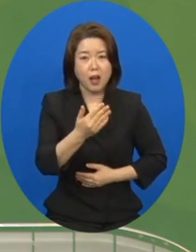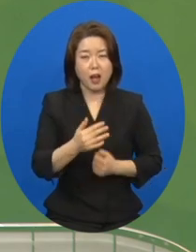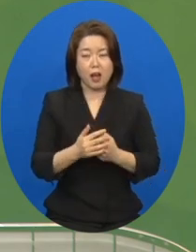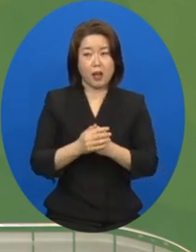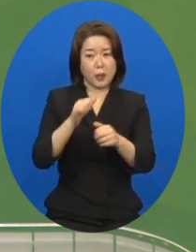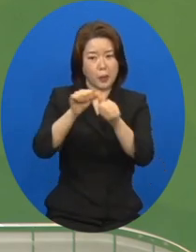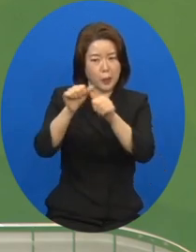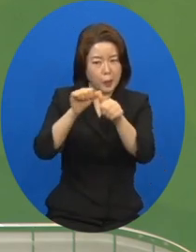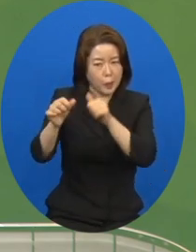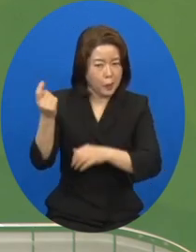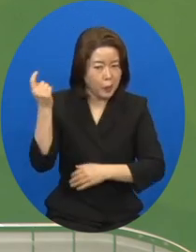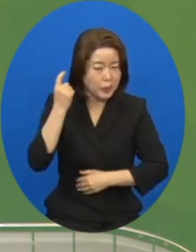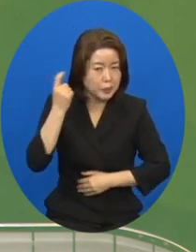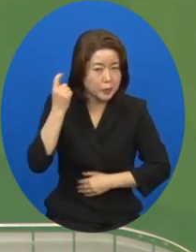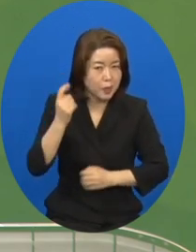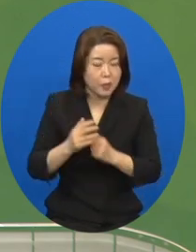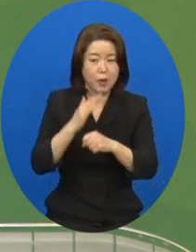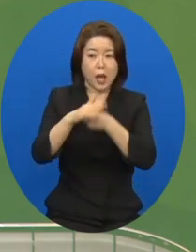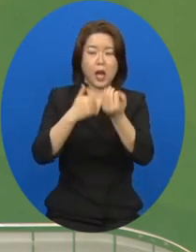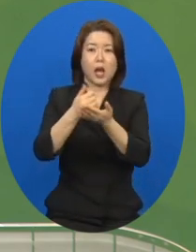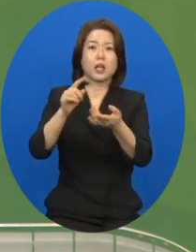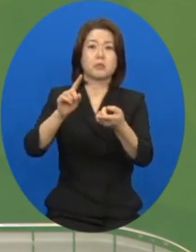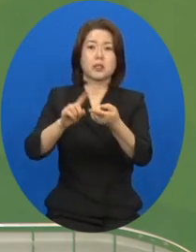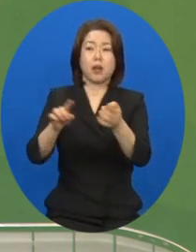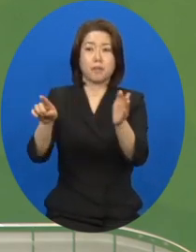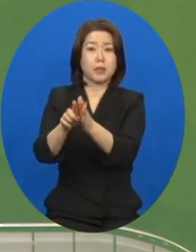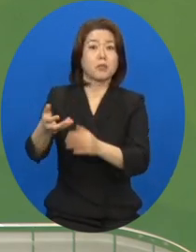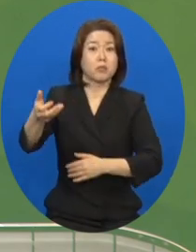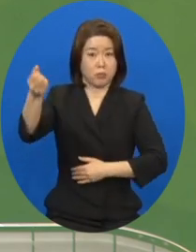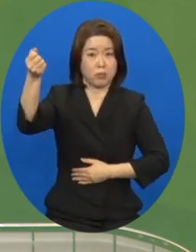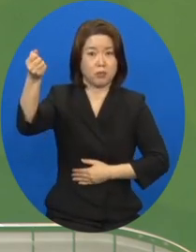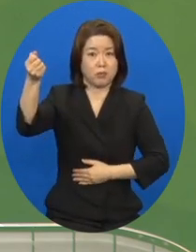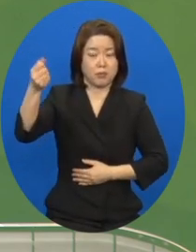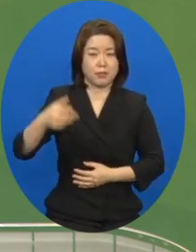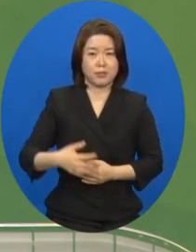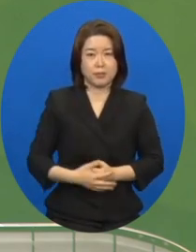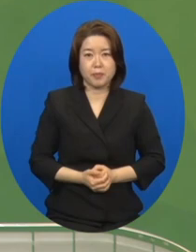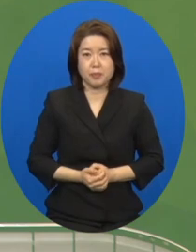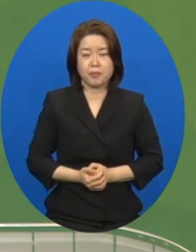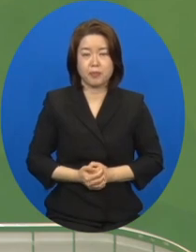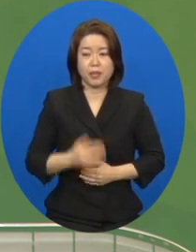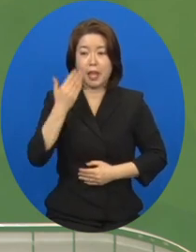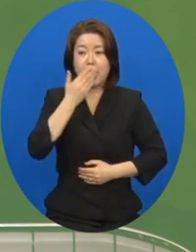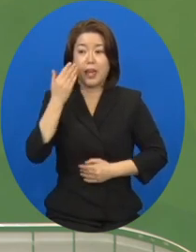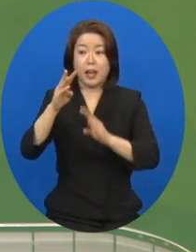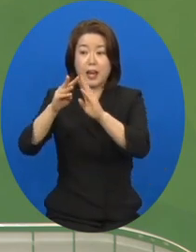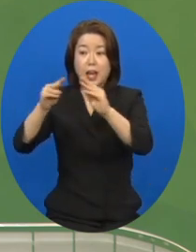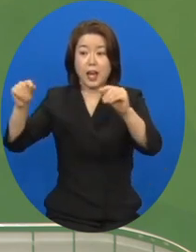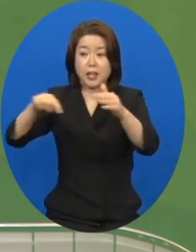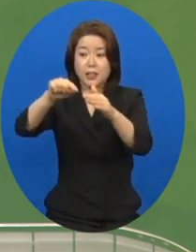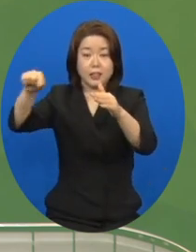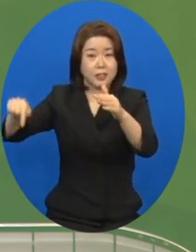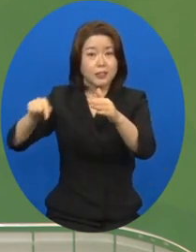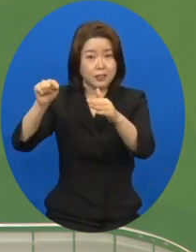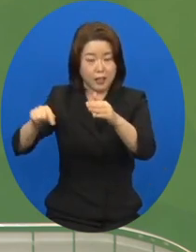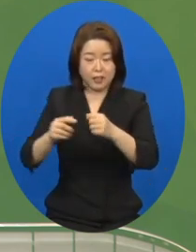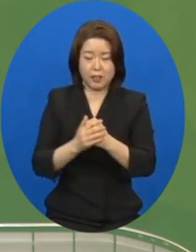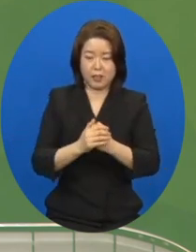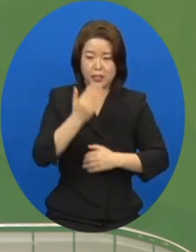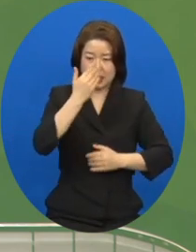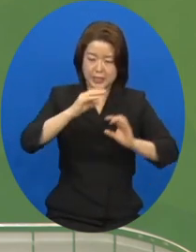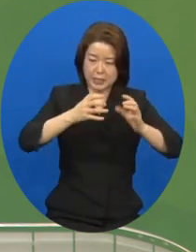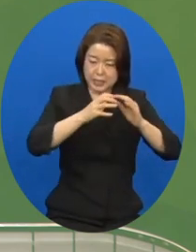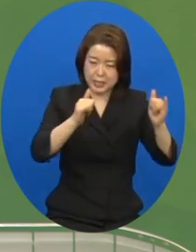소문을 듣고 하나님에 대한 믿음을 가졌다는 거예요. 이 가나안 땅에도 이스라엘